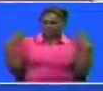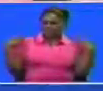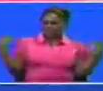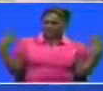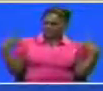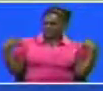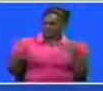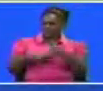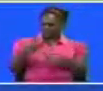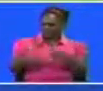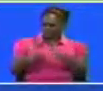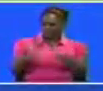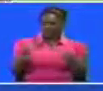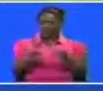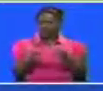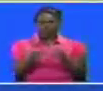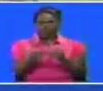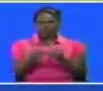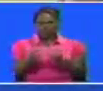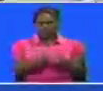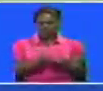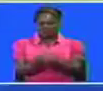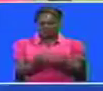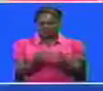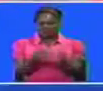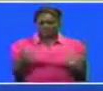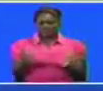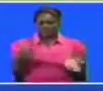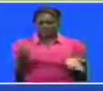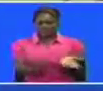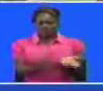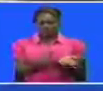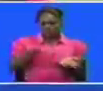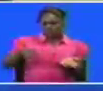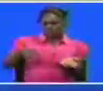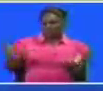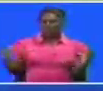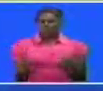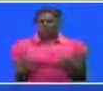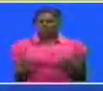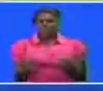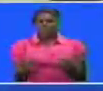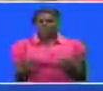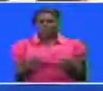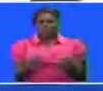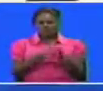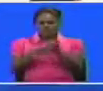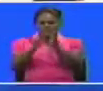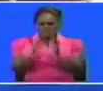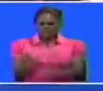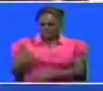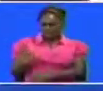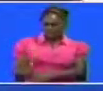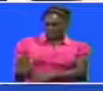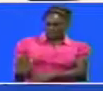yao wakijiandaa kwa mechi ya Jumamosi dhidi ya mabinti kutoka Uganda, kikosi cha Weatherhead. Nahodha wa Sliders Berry